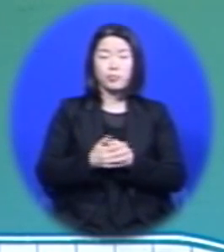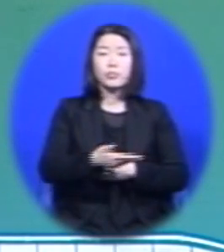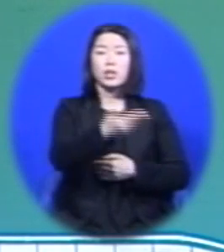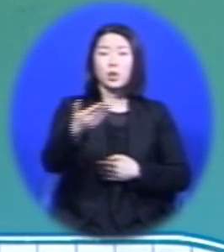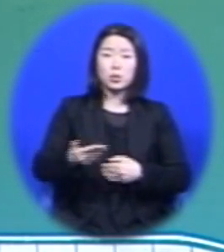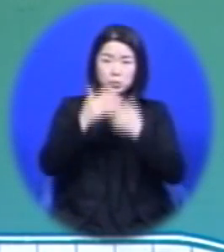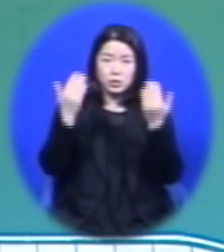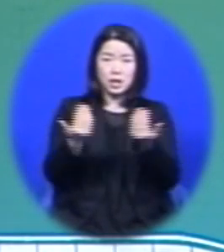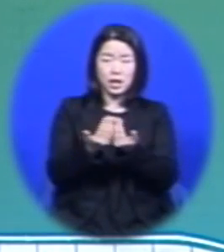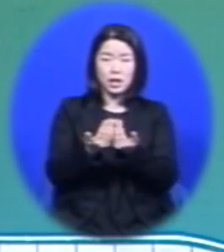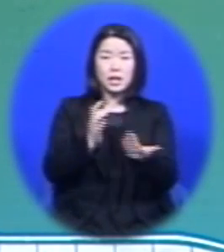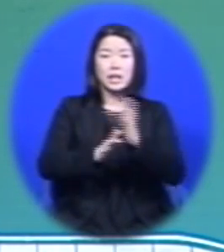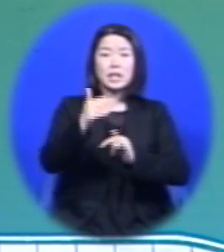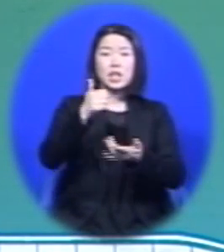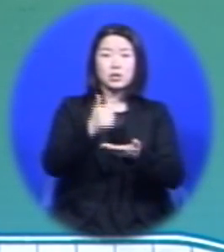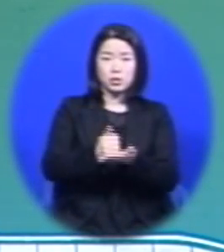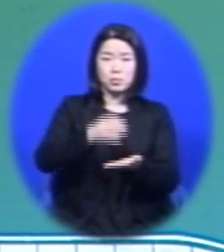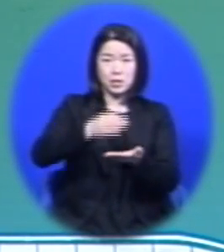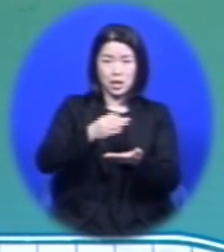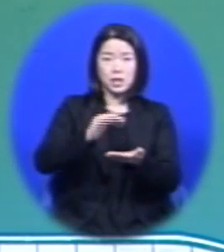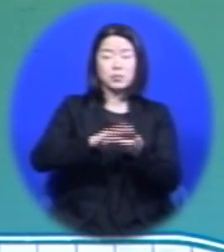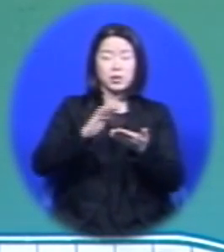여러분은 다 예수님 짜리입니다.